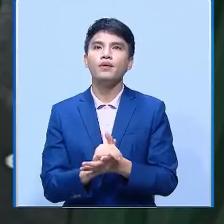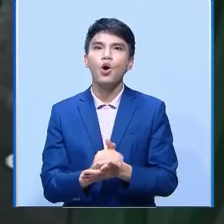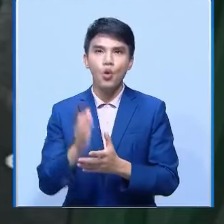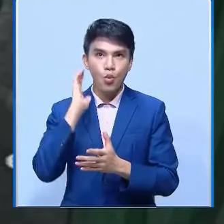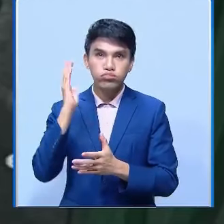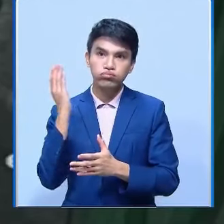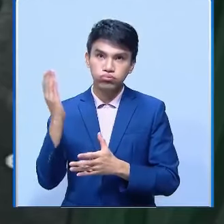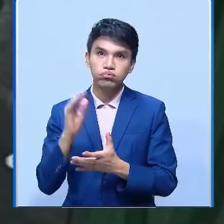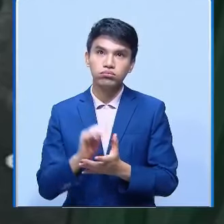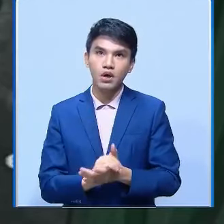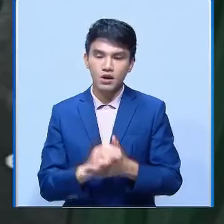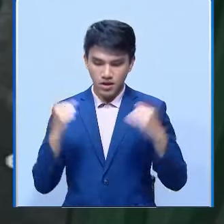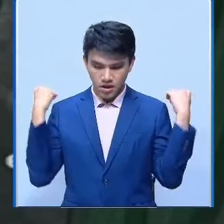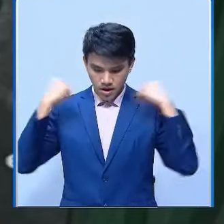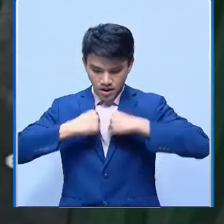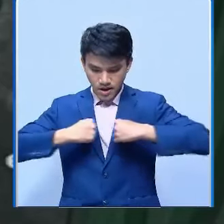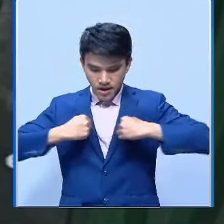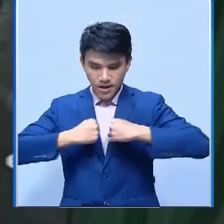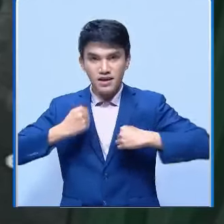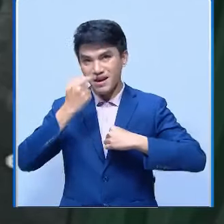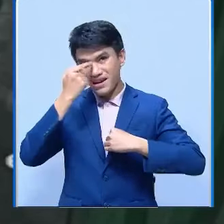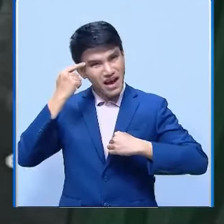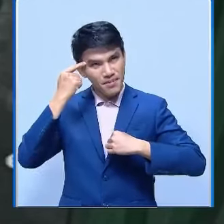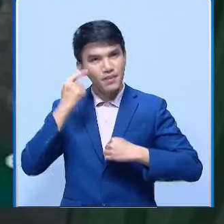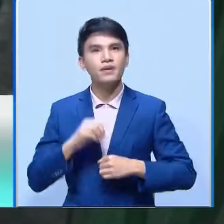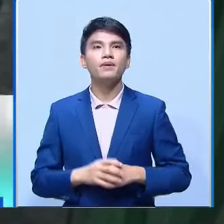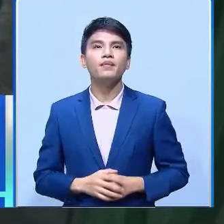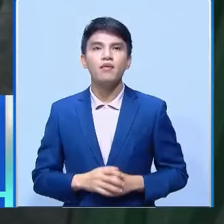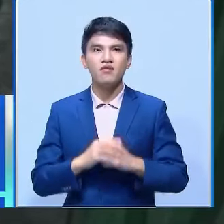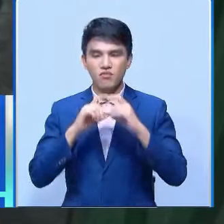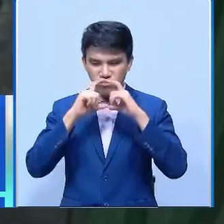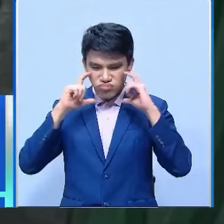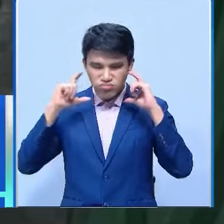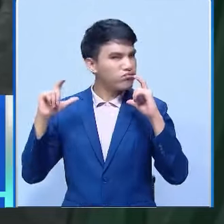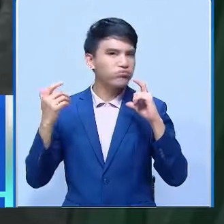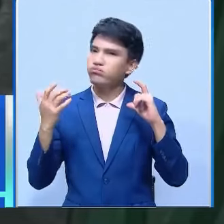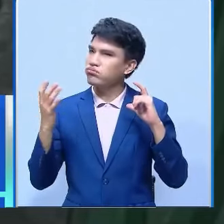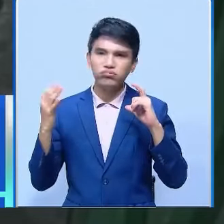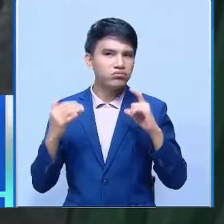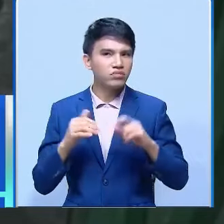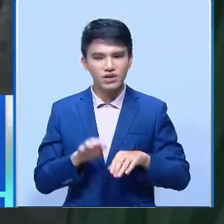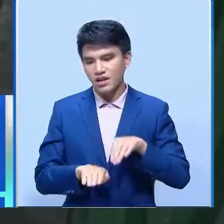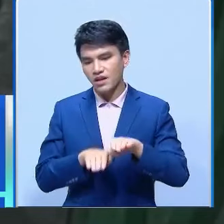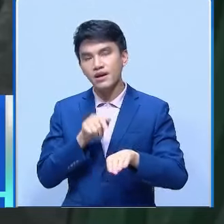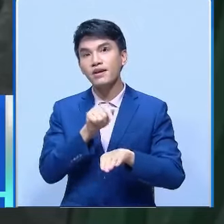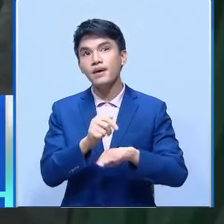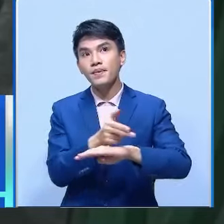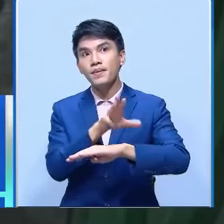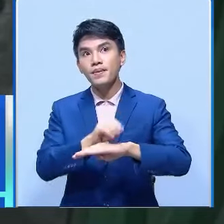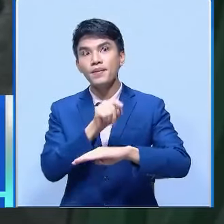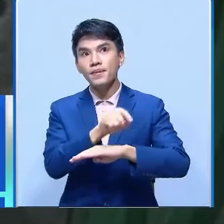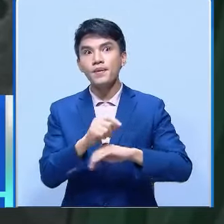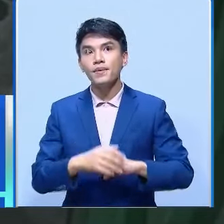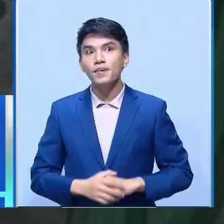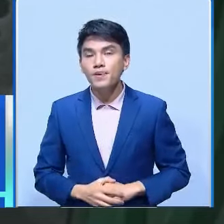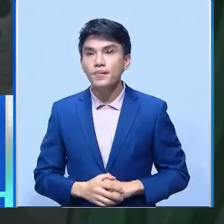ายนะคะเนี่ยสวมเสื้อยืดสีดำกางเกงขาสั้นเดินมาแล ้ ว ไม่ได้ปิดบังใบหน้าไม่ได้อะไรเลย เดินผ่านหน้าบ้านที่ติดกล้องวงจรปิดแล้วจู่ๆช